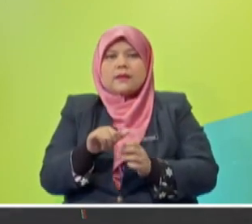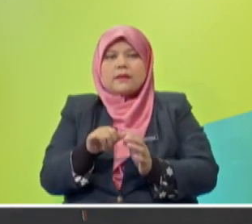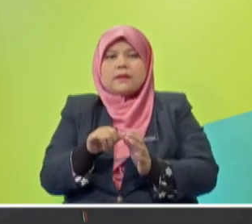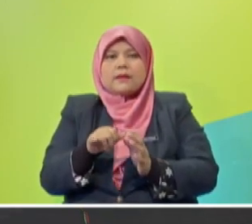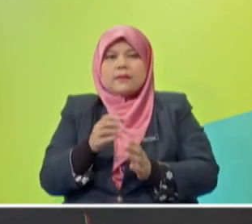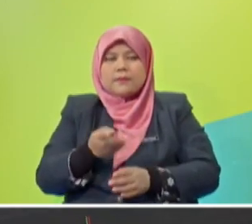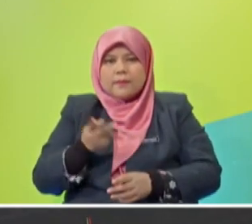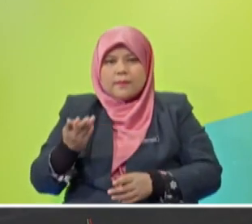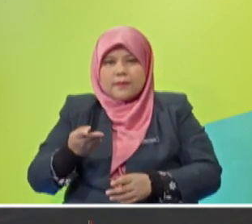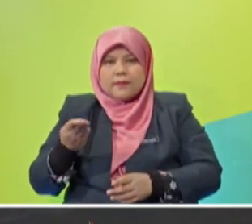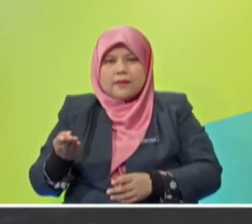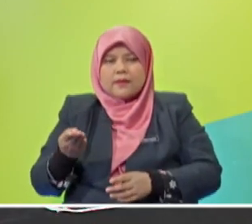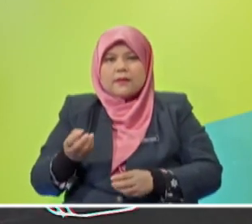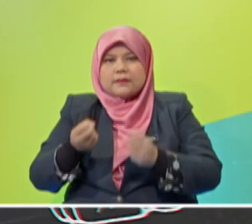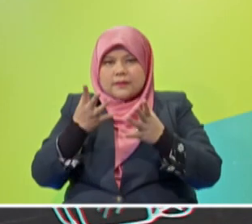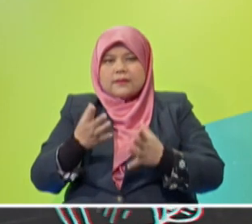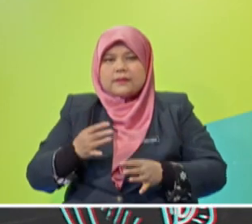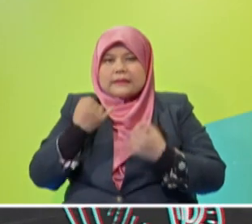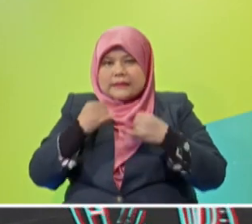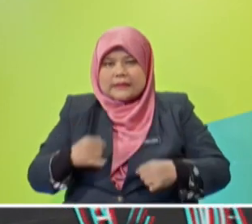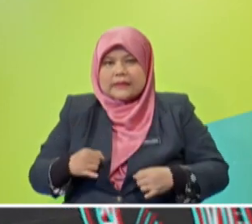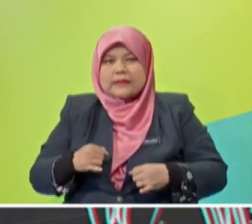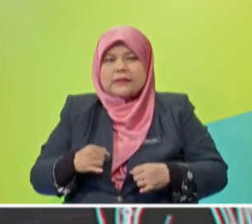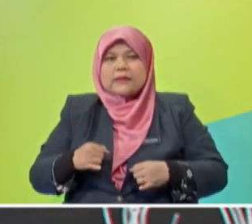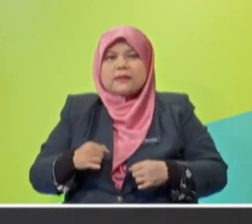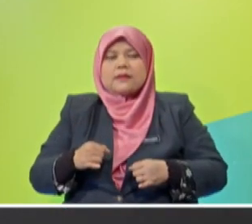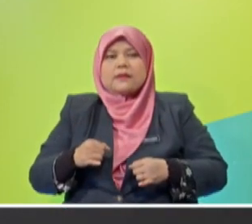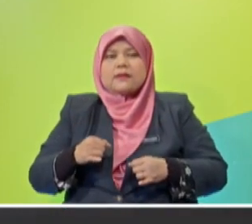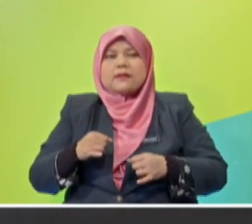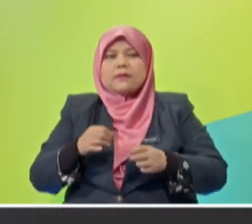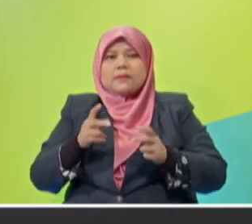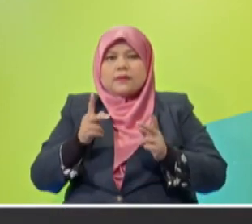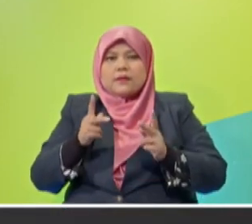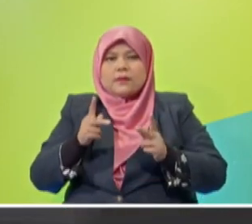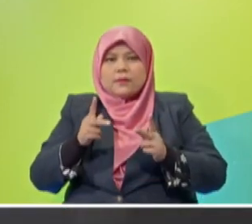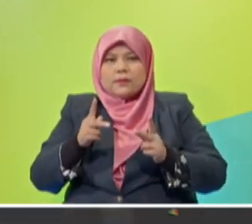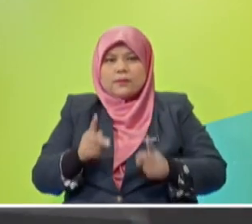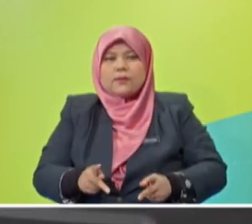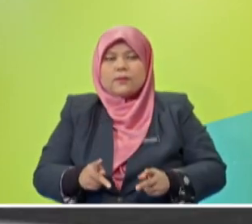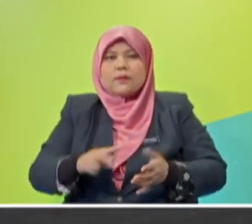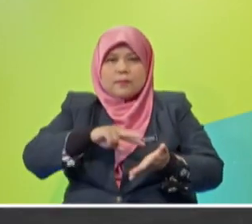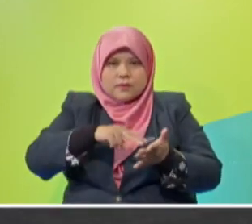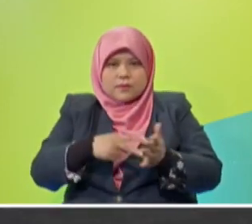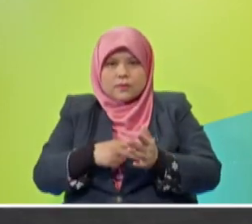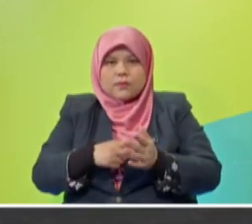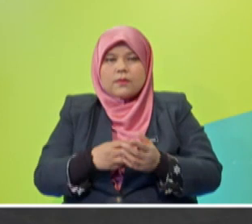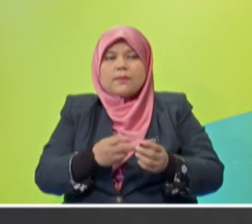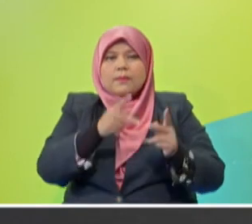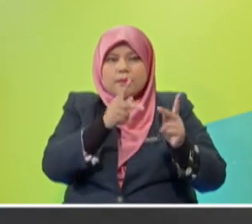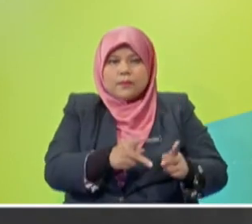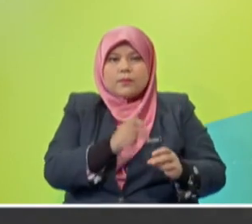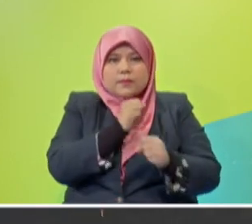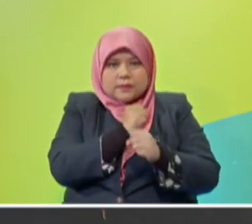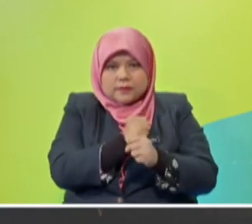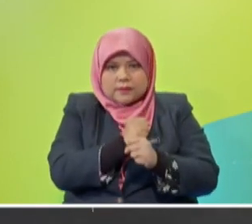berpelbagaian jenis untuk penduduk. Maksudnya, kalau penduduk dapat bekerja, pada masa yang sama